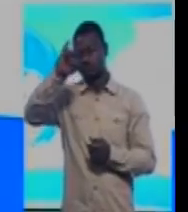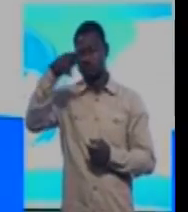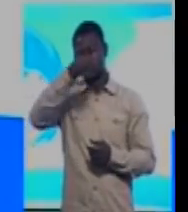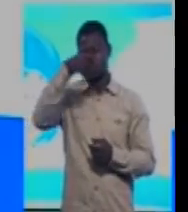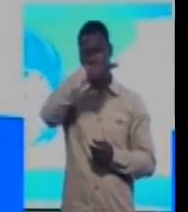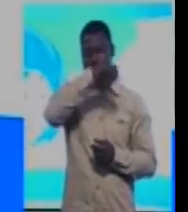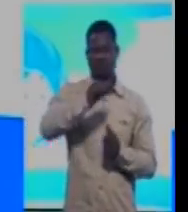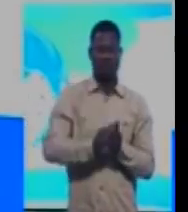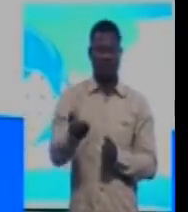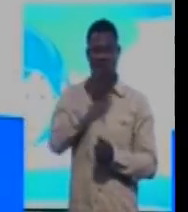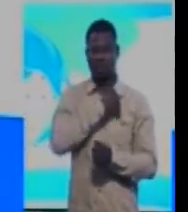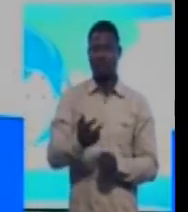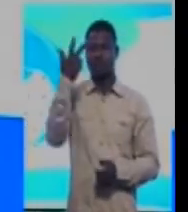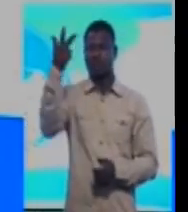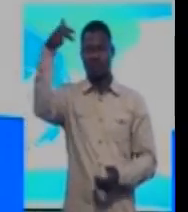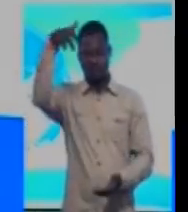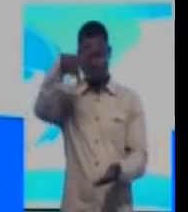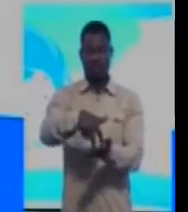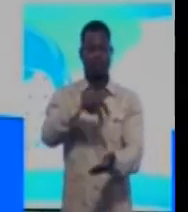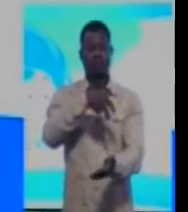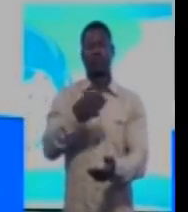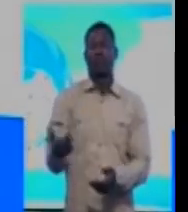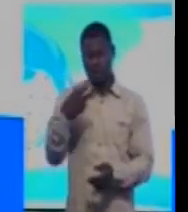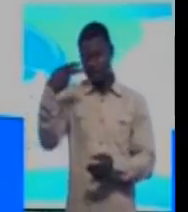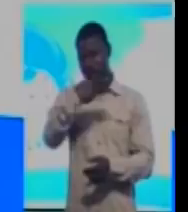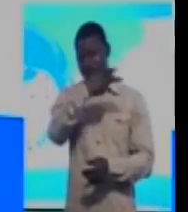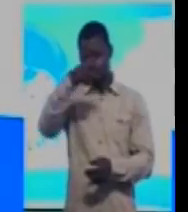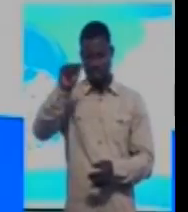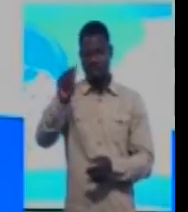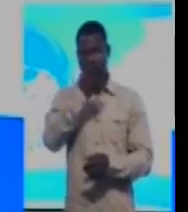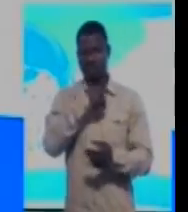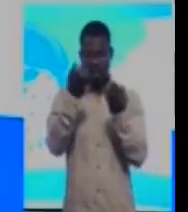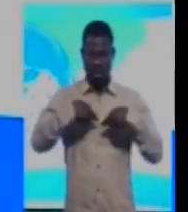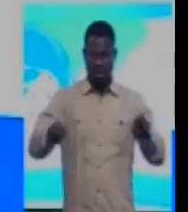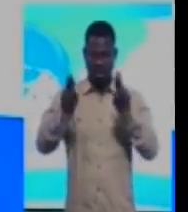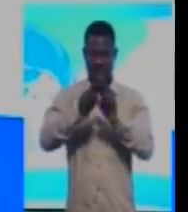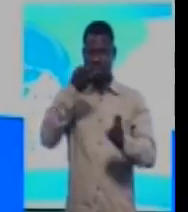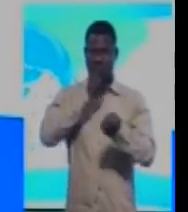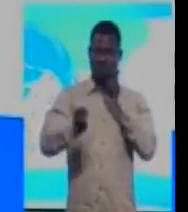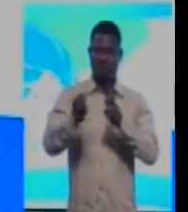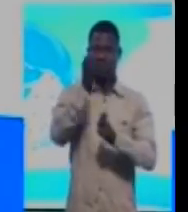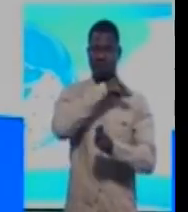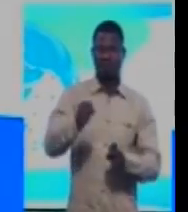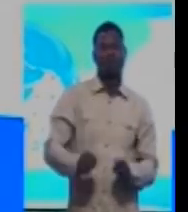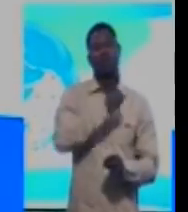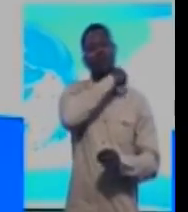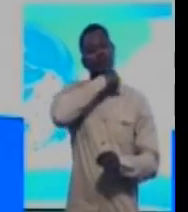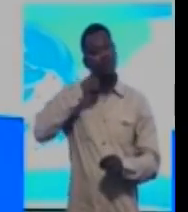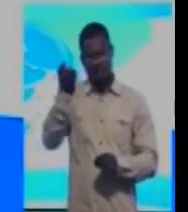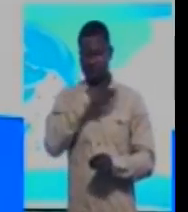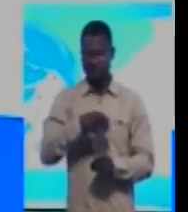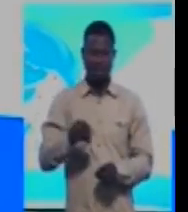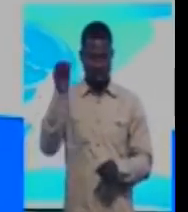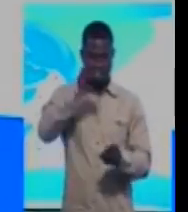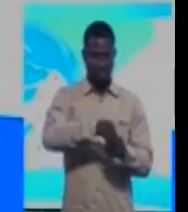et est touchée depuis quelque temps par l'érosion. Seules des actions de reboisement peuvent conduire à sa réhabilitation,